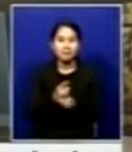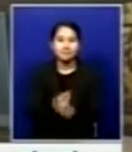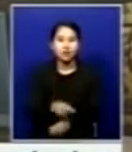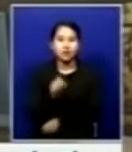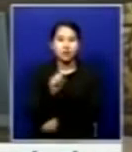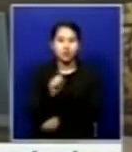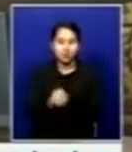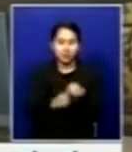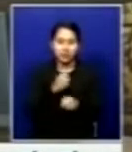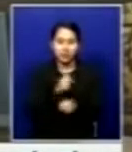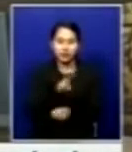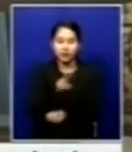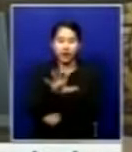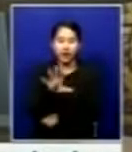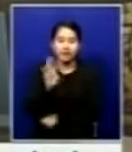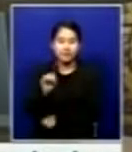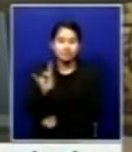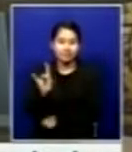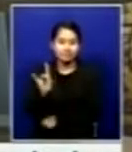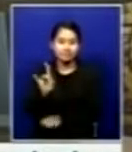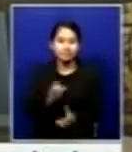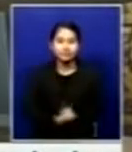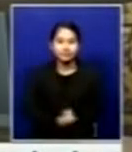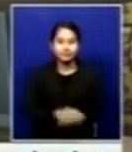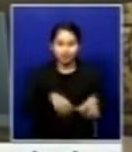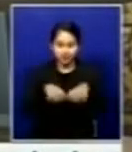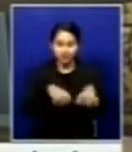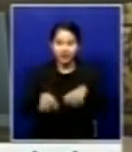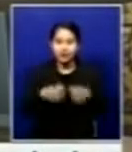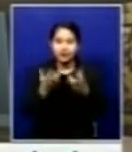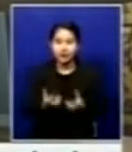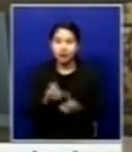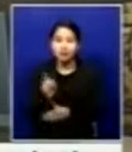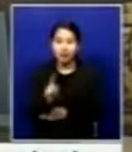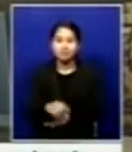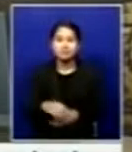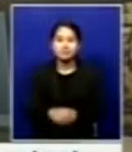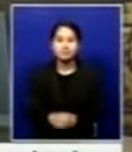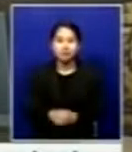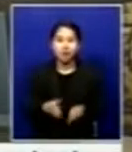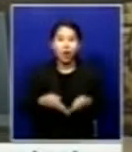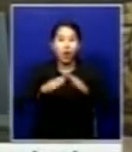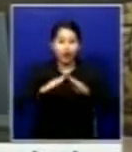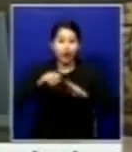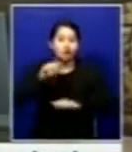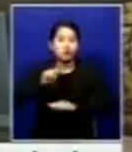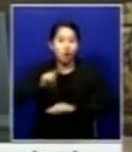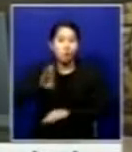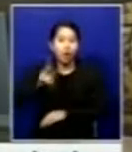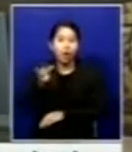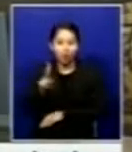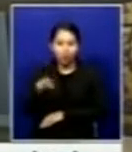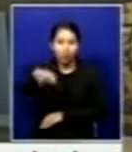ปี2548เป็นการบริหารในภาวะวิกฤตตั้งสบคขึ้นมาครับสบคศูนย์บริห